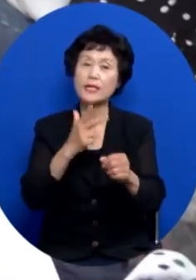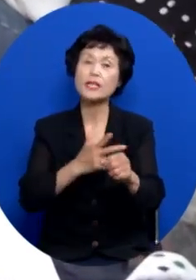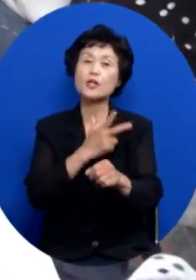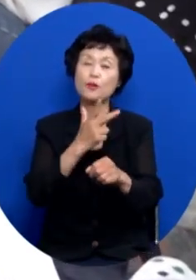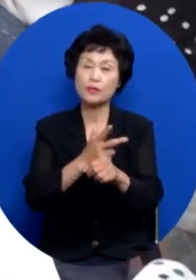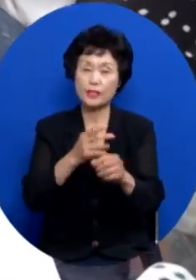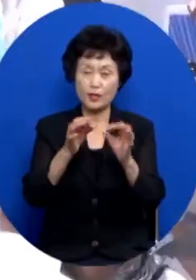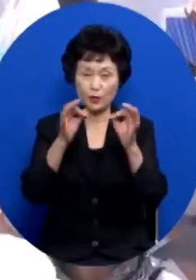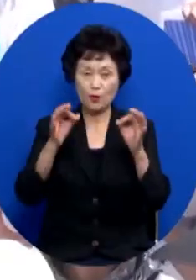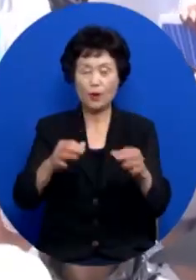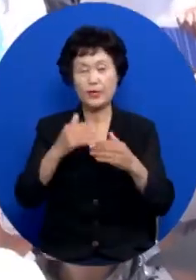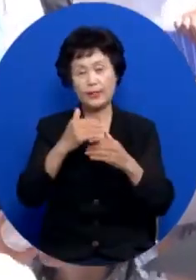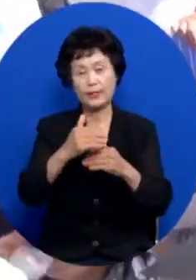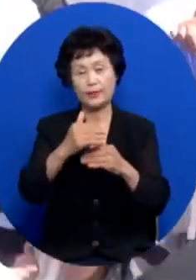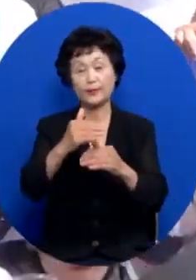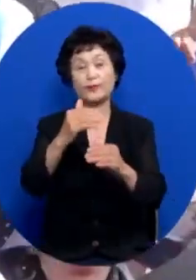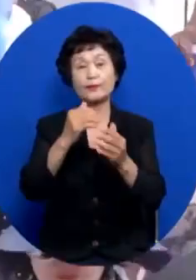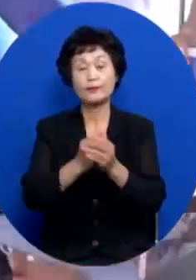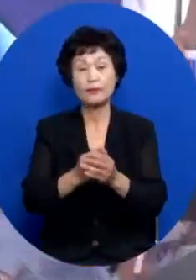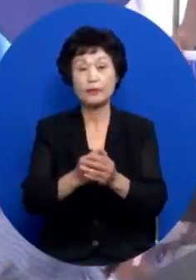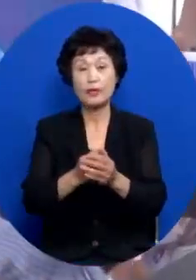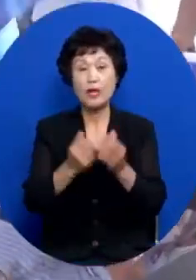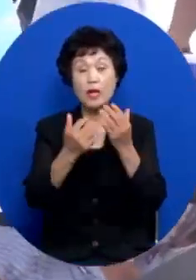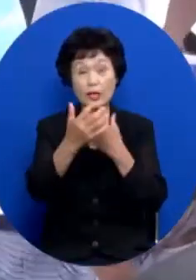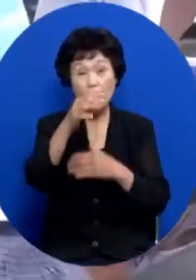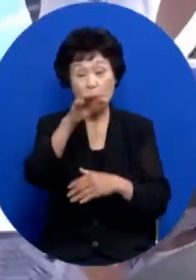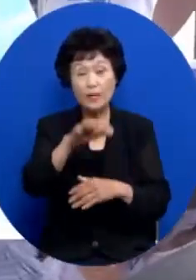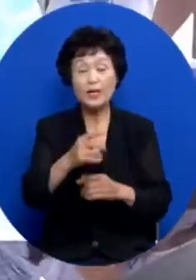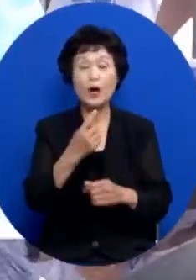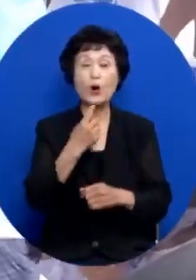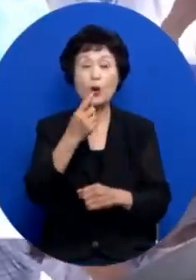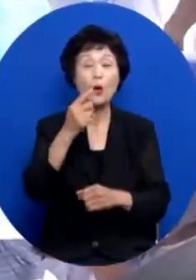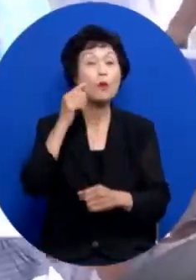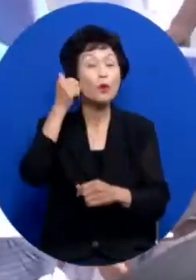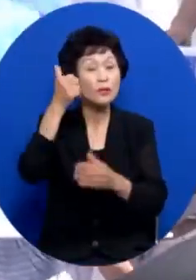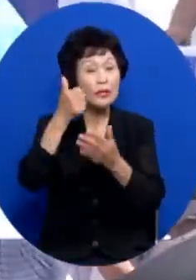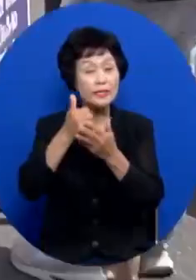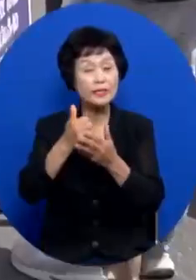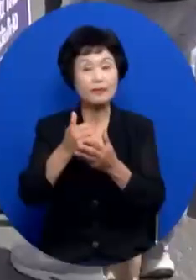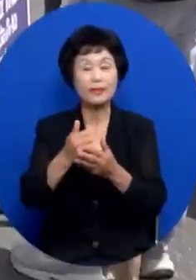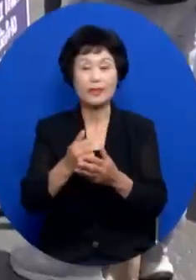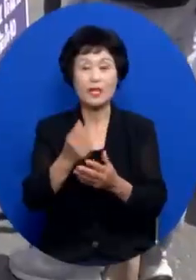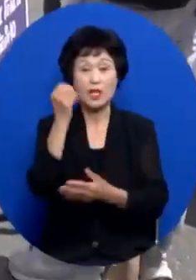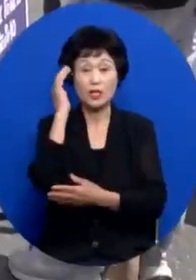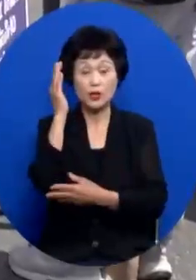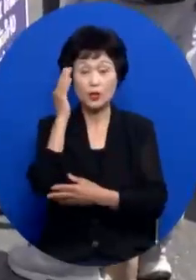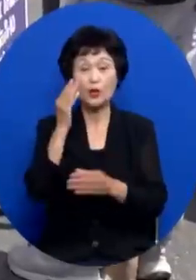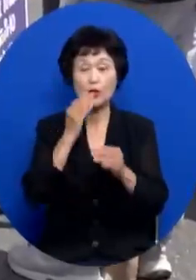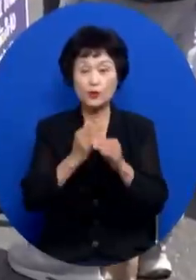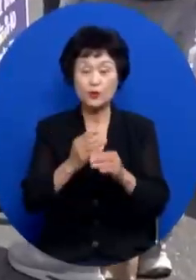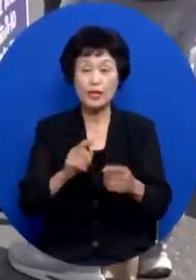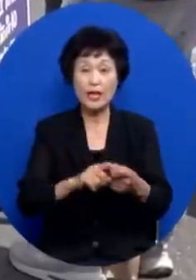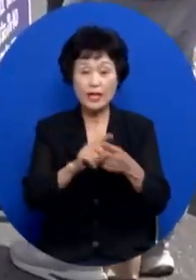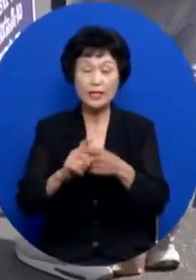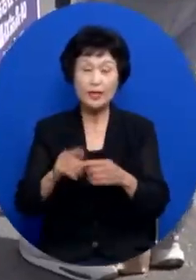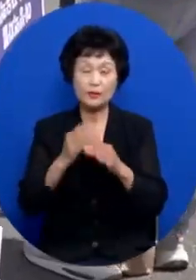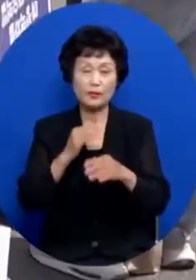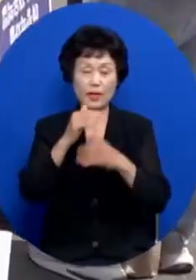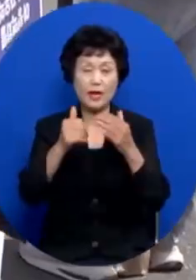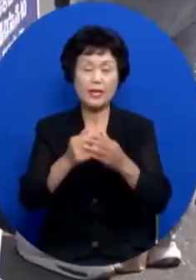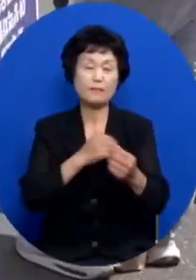7시간여 동안 진행됐는데요. 네. 대회장인 오정호 목사는 설교에서 연합 가운데 하나님의 능력이